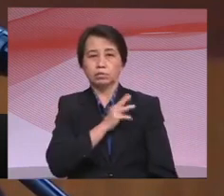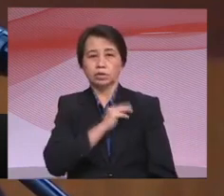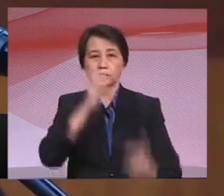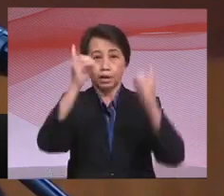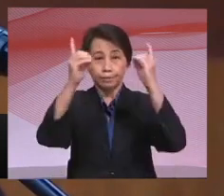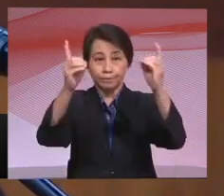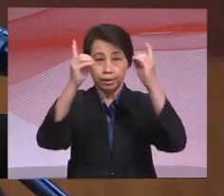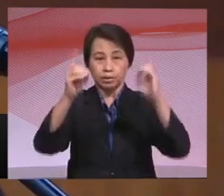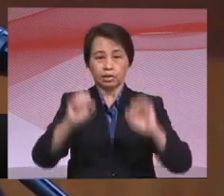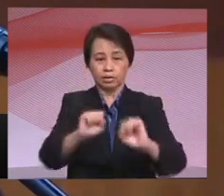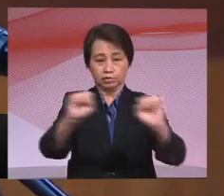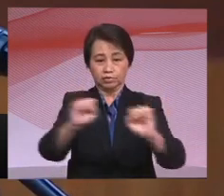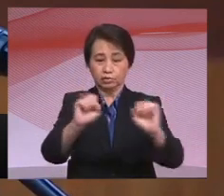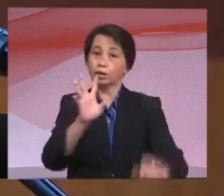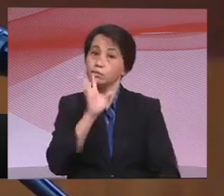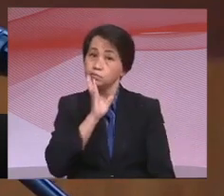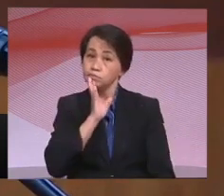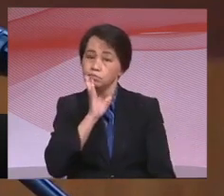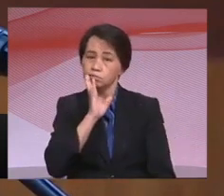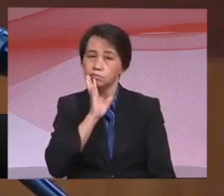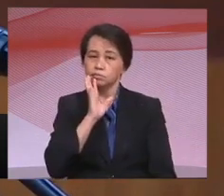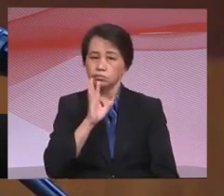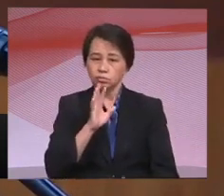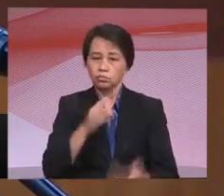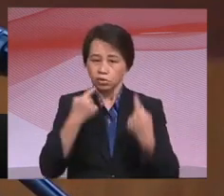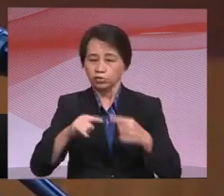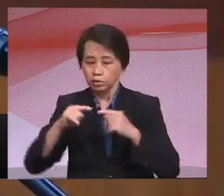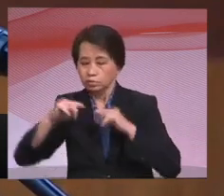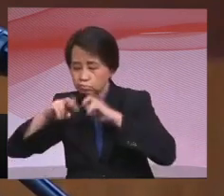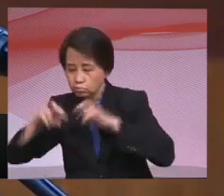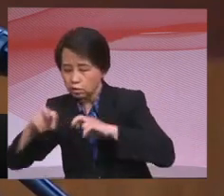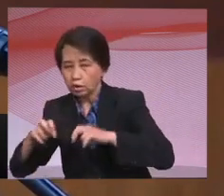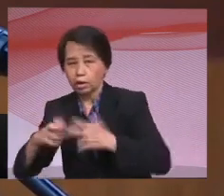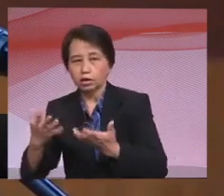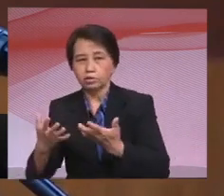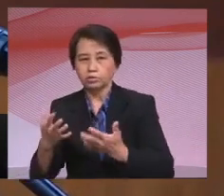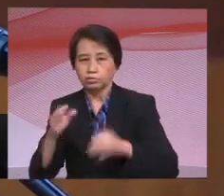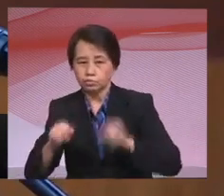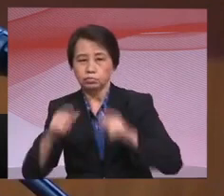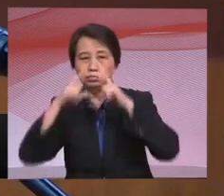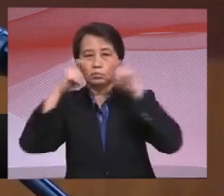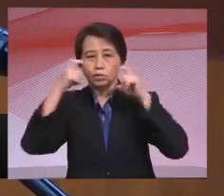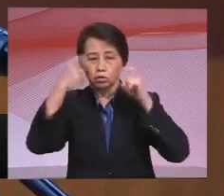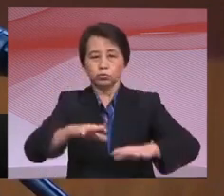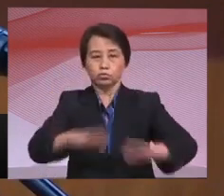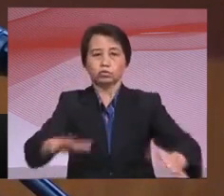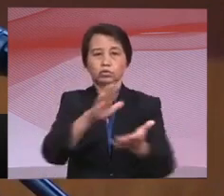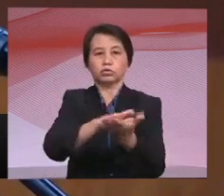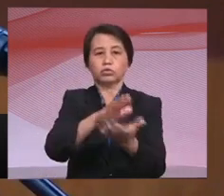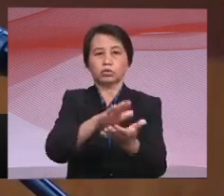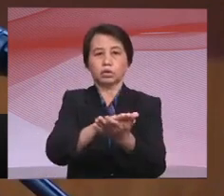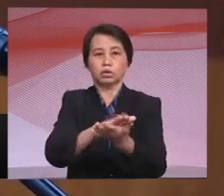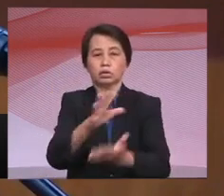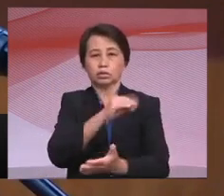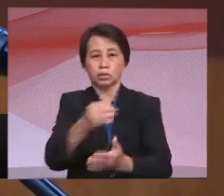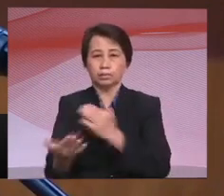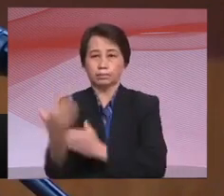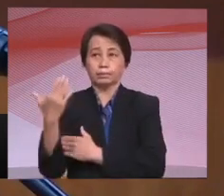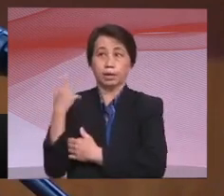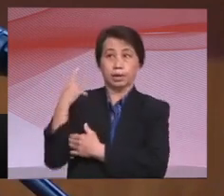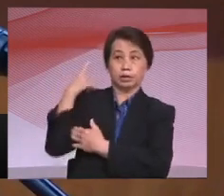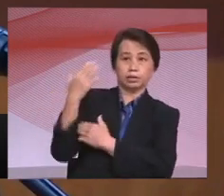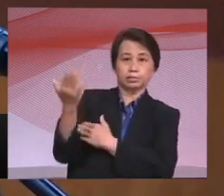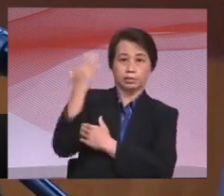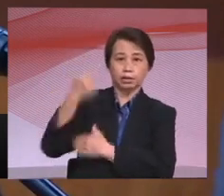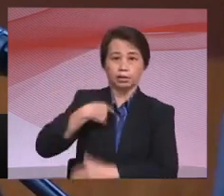Selasa lalu ada mengatakan bahawa sedang mengkaji reusable mask untuk pelajar-pelajar sekolah, dan pagi tadi pun saya